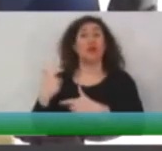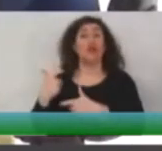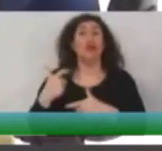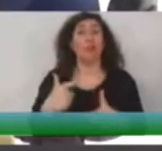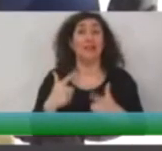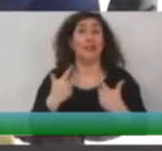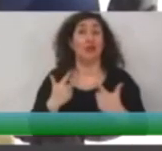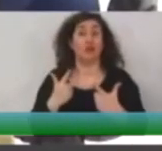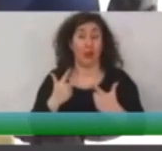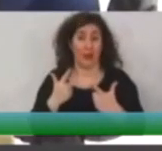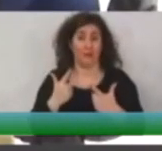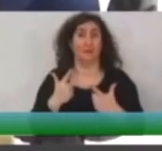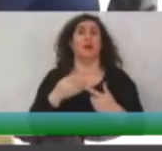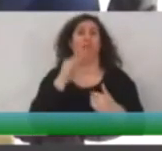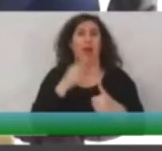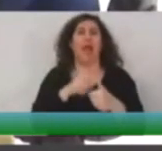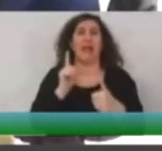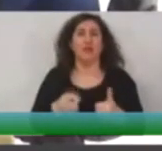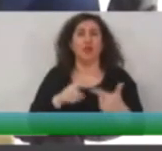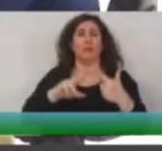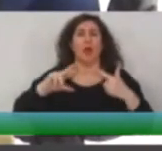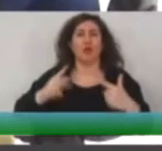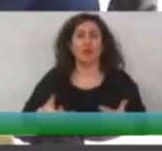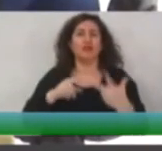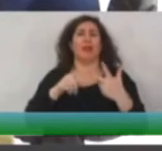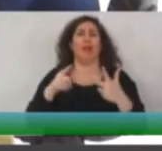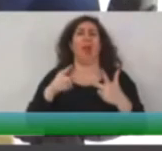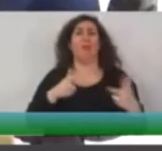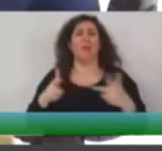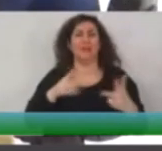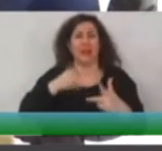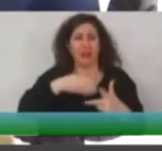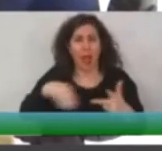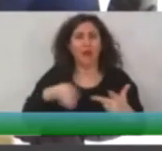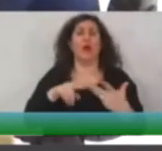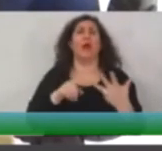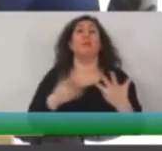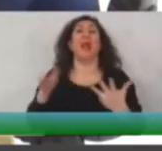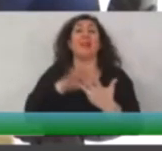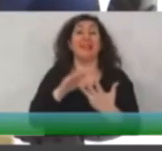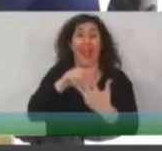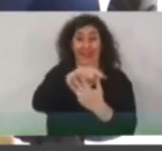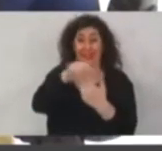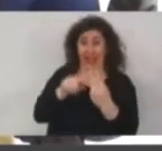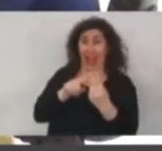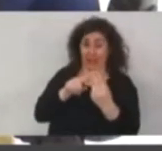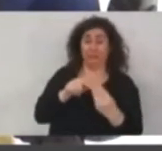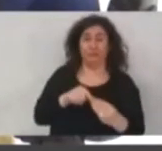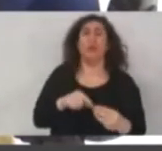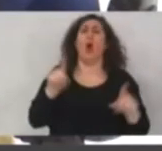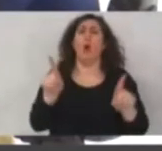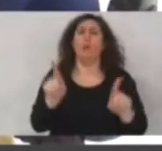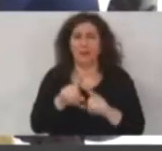somministrazione, specifico, gastronomia, rosticceria, pizza al taglio, piadineria. Così come